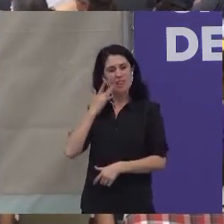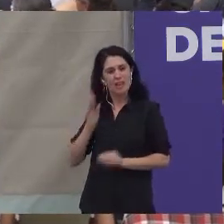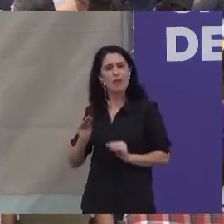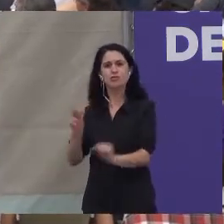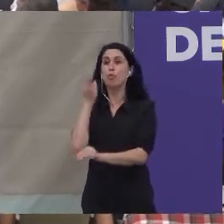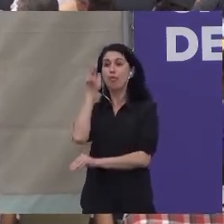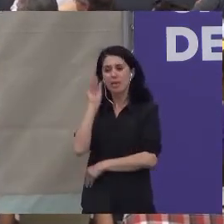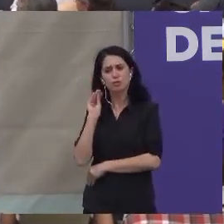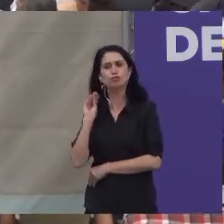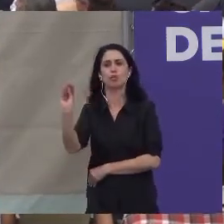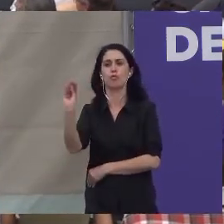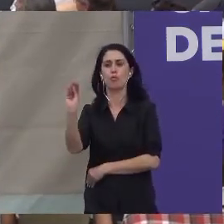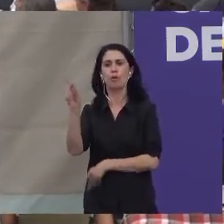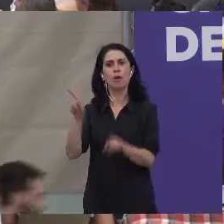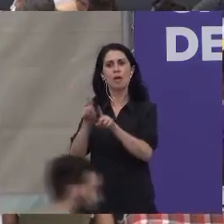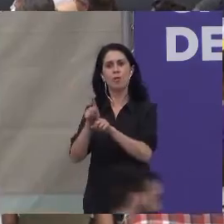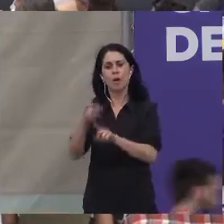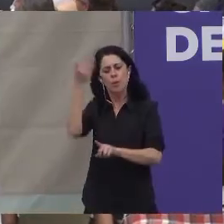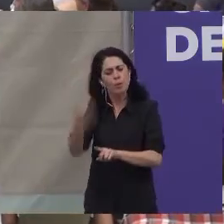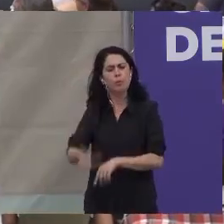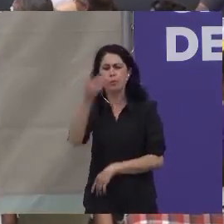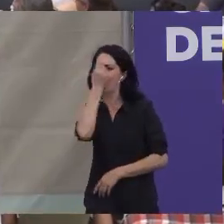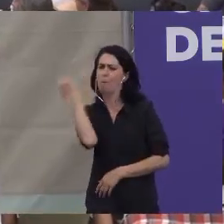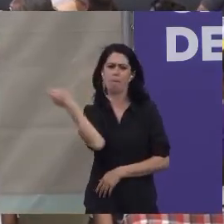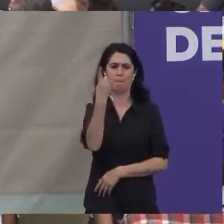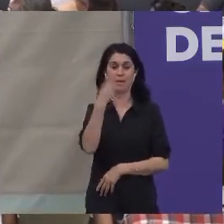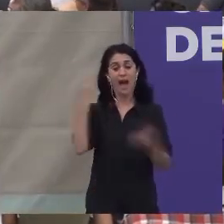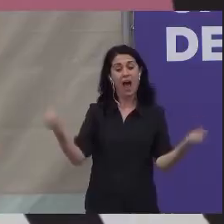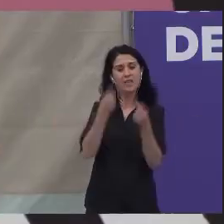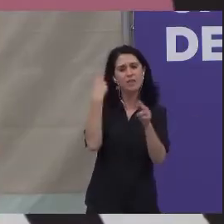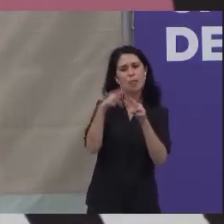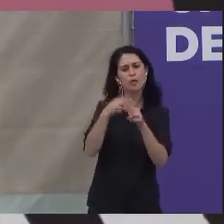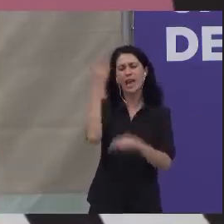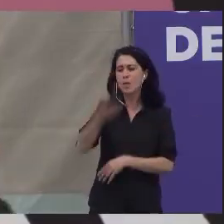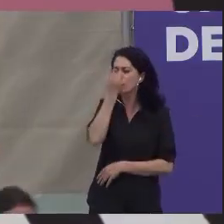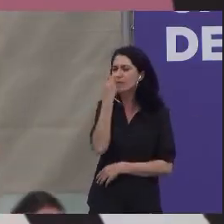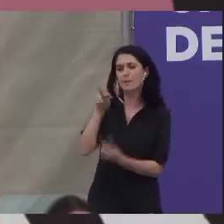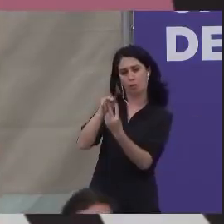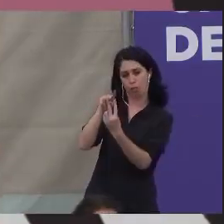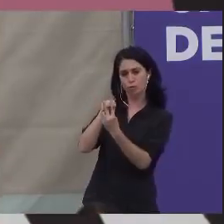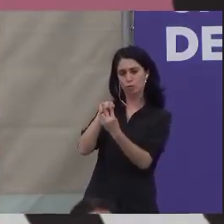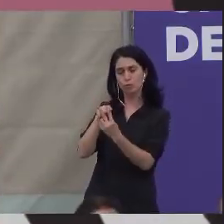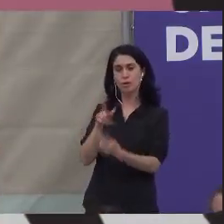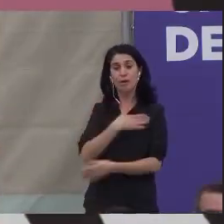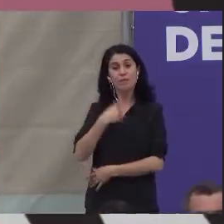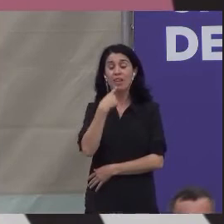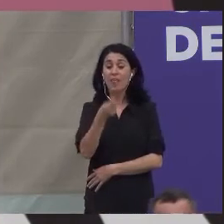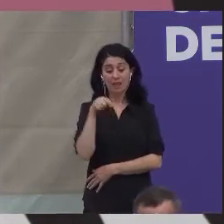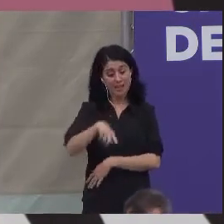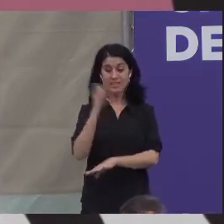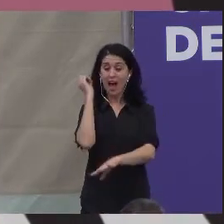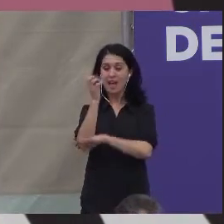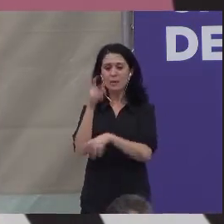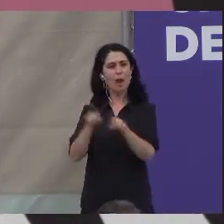drets en el centre de l'activitat política. Volia dir-vos que aquesta assemblea era un